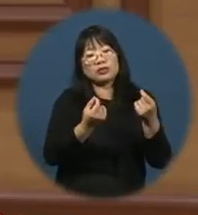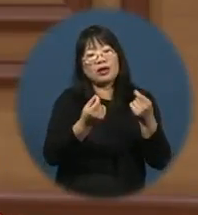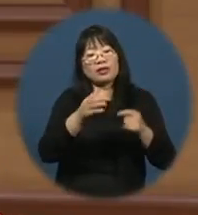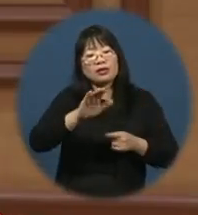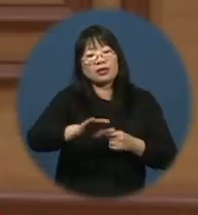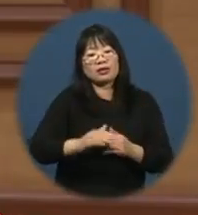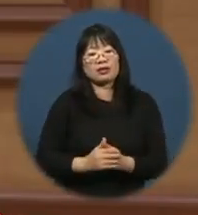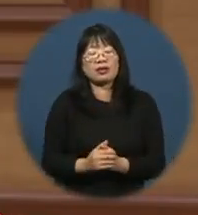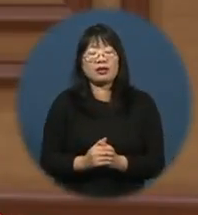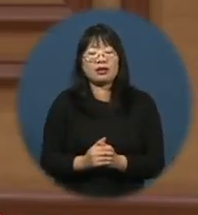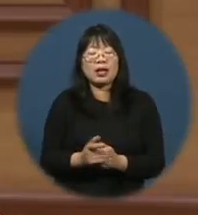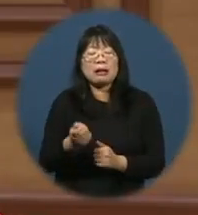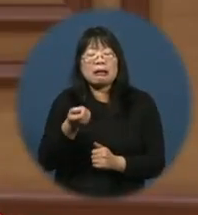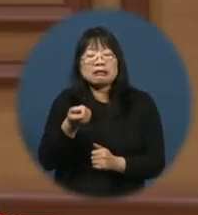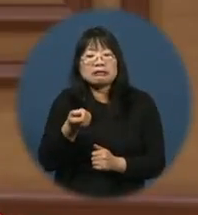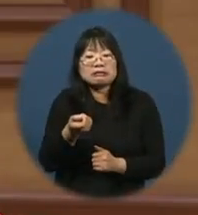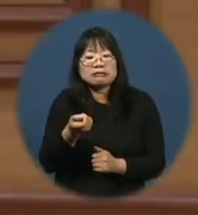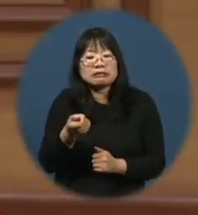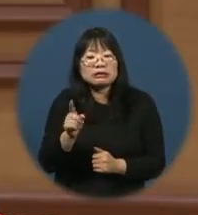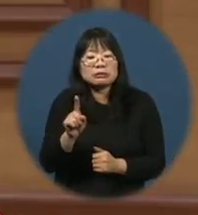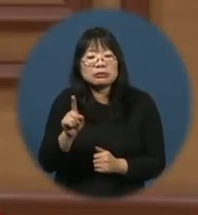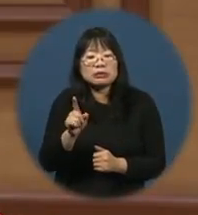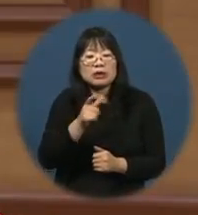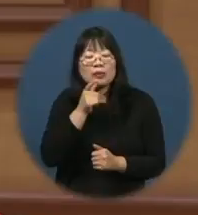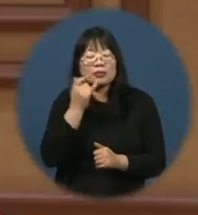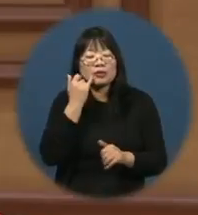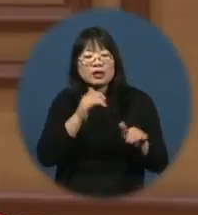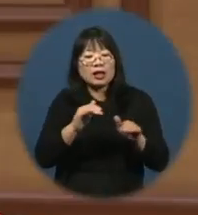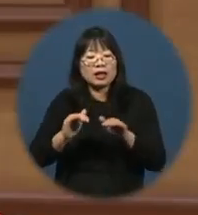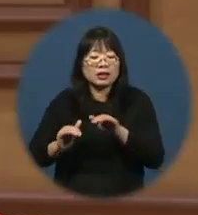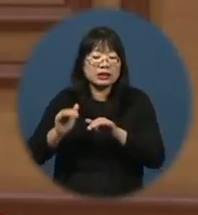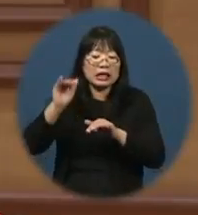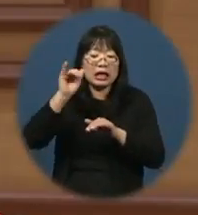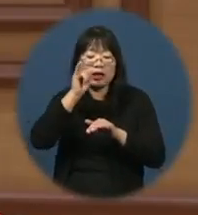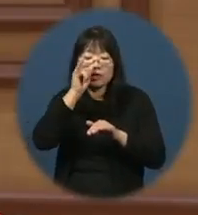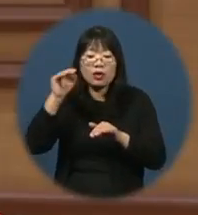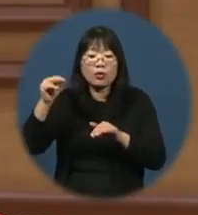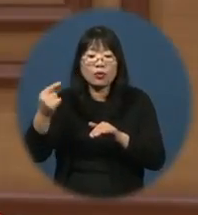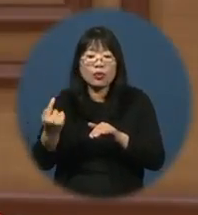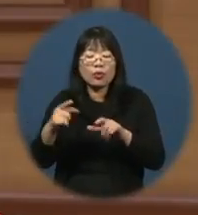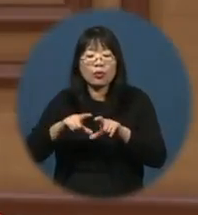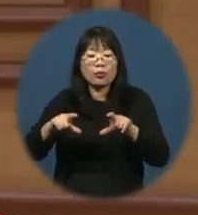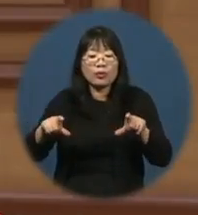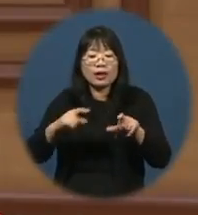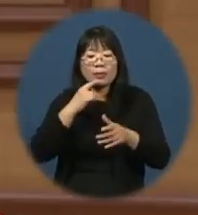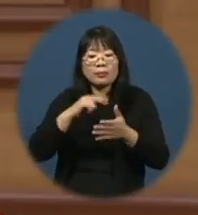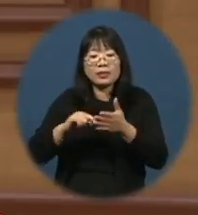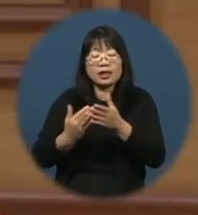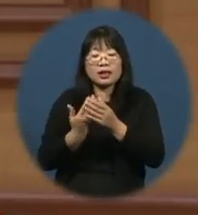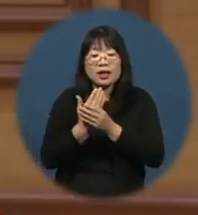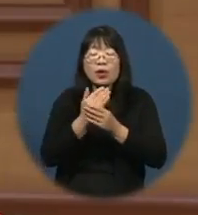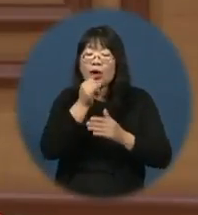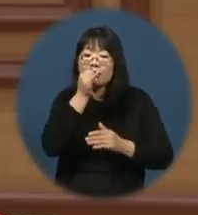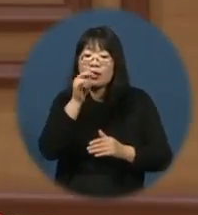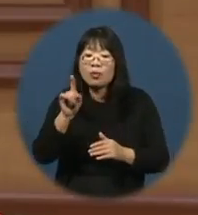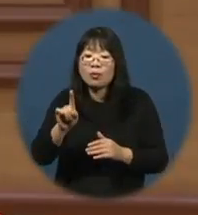생각하지만 약간의 해수면 상승이 있다고 하더라도 보통 피해를 유발하는 것은